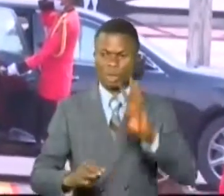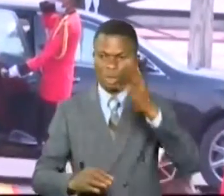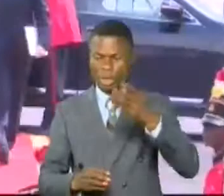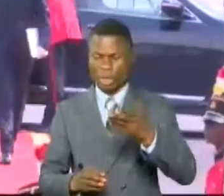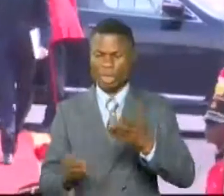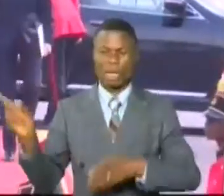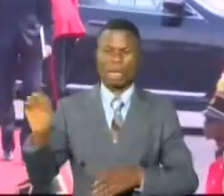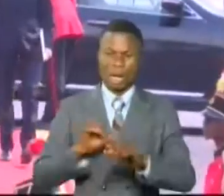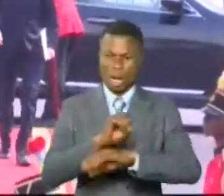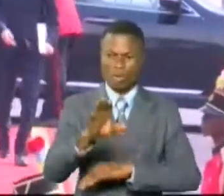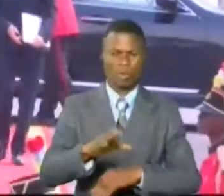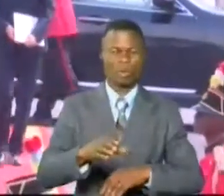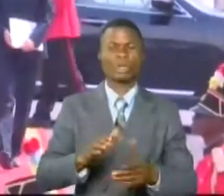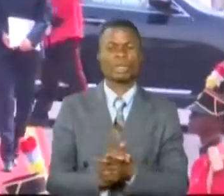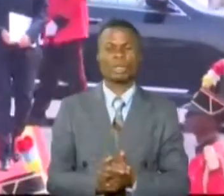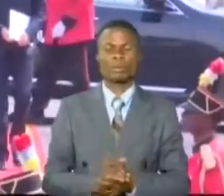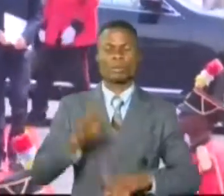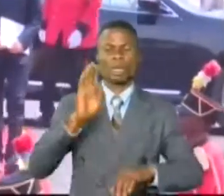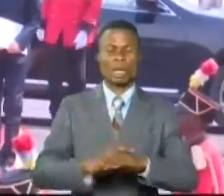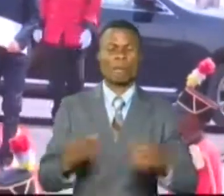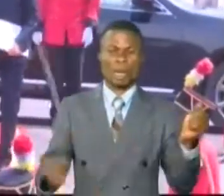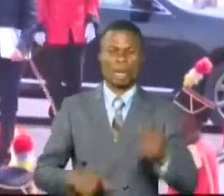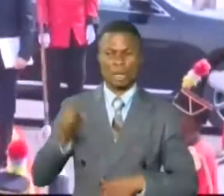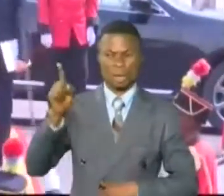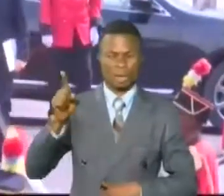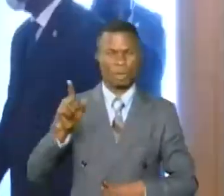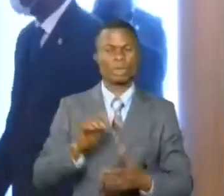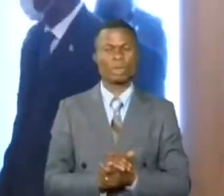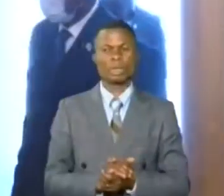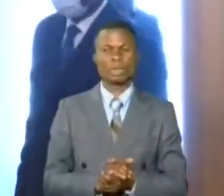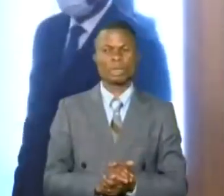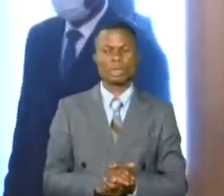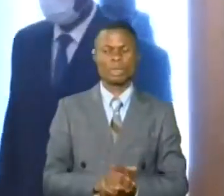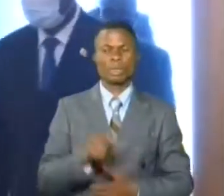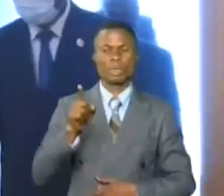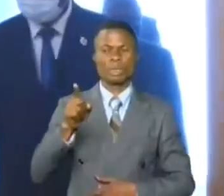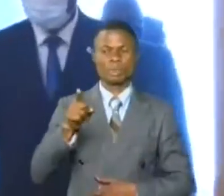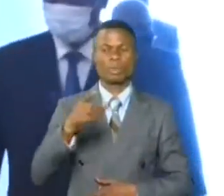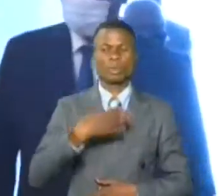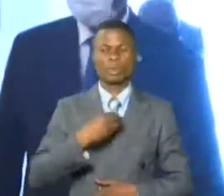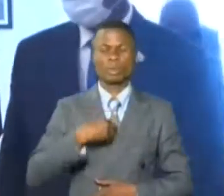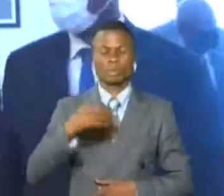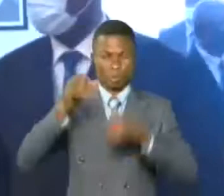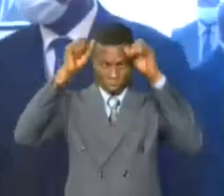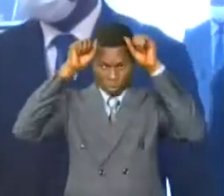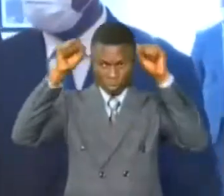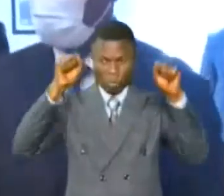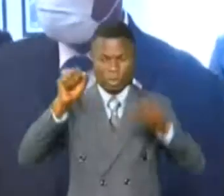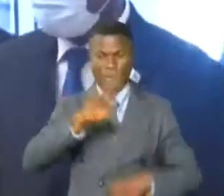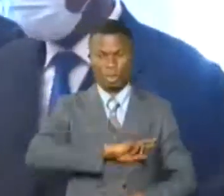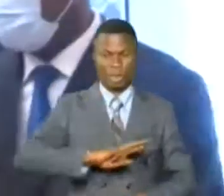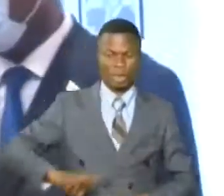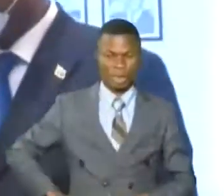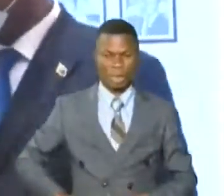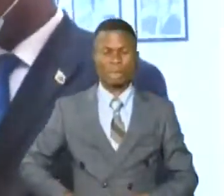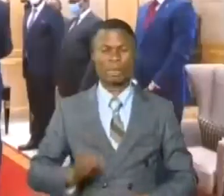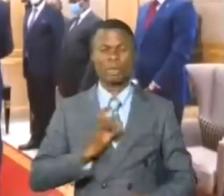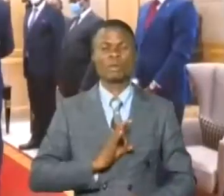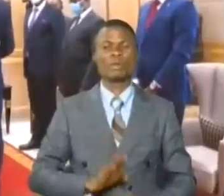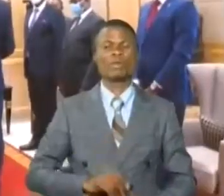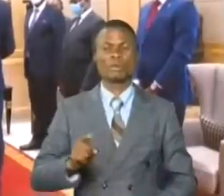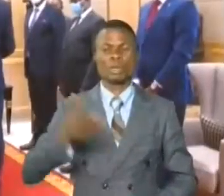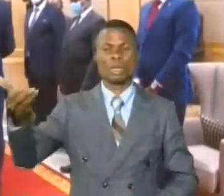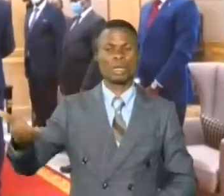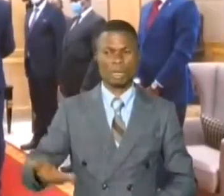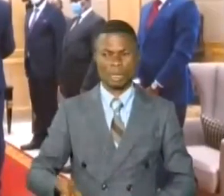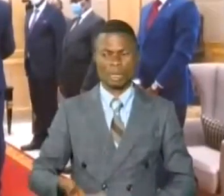avec résidence à Luanda, en Angola, c'est Piotr Misliwiek. Le président de la République Félix-Antoine Tshisekedi Tshilombo l'a